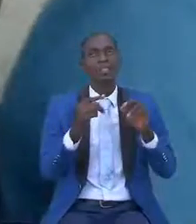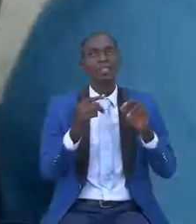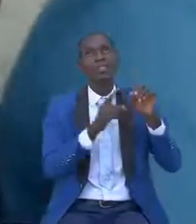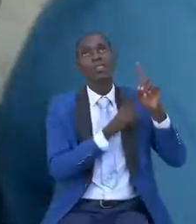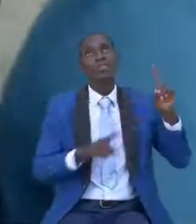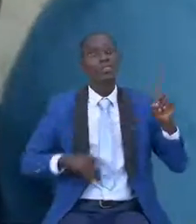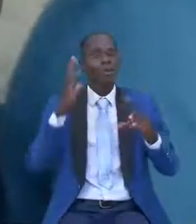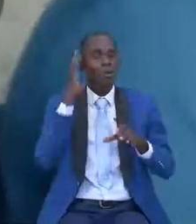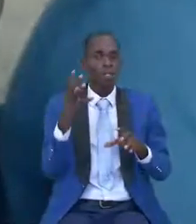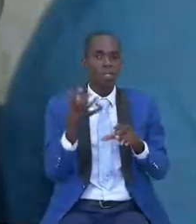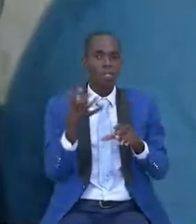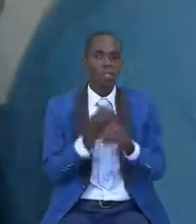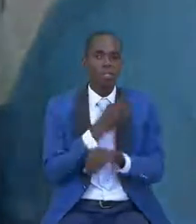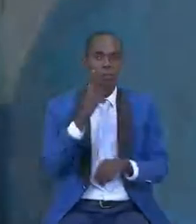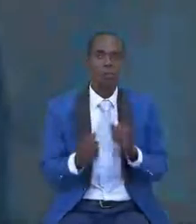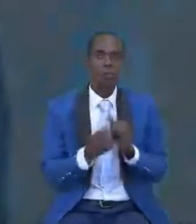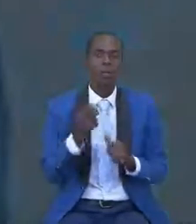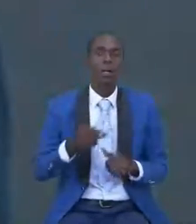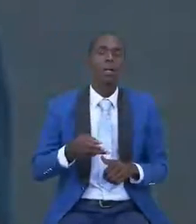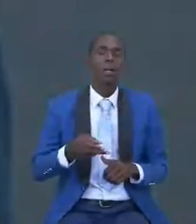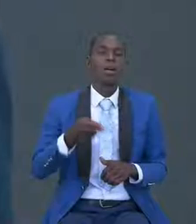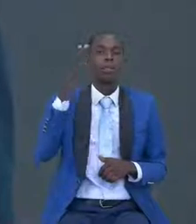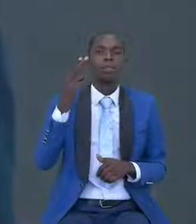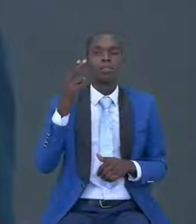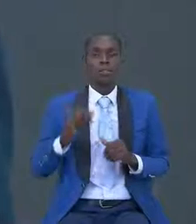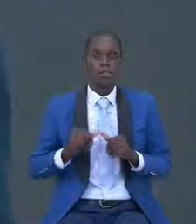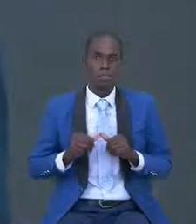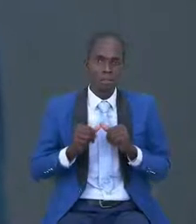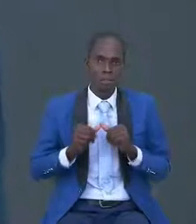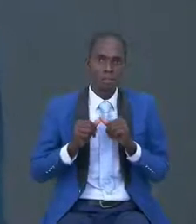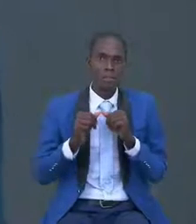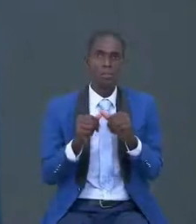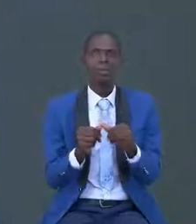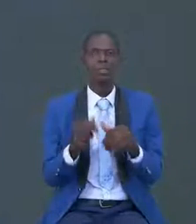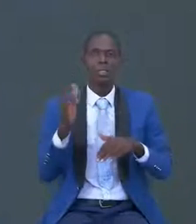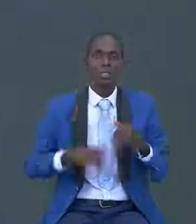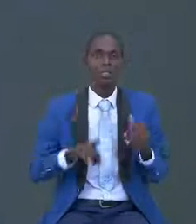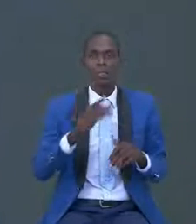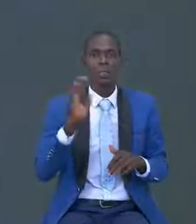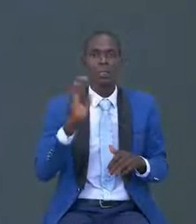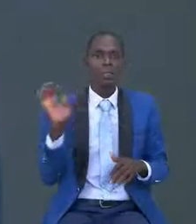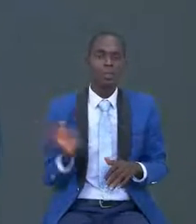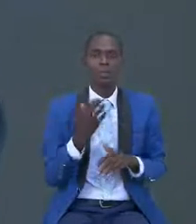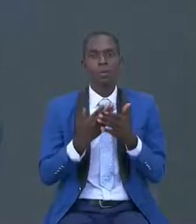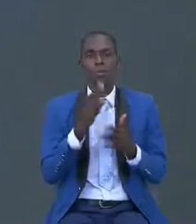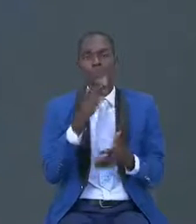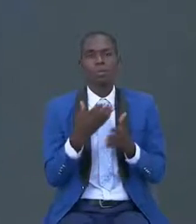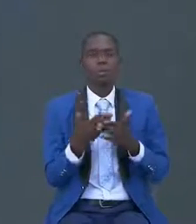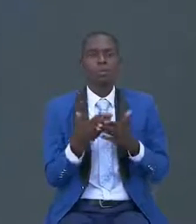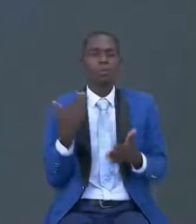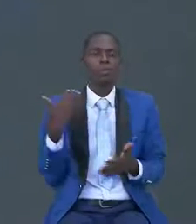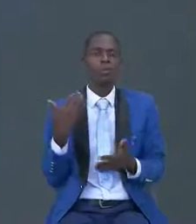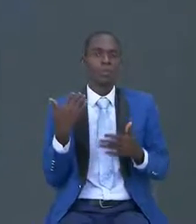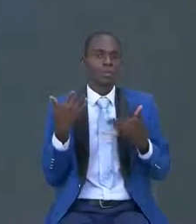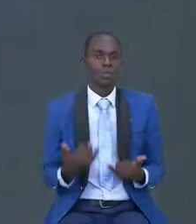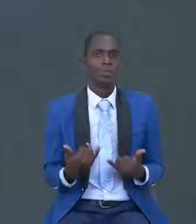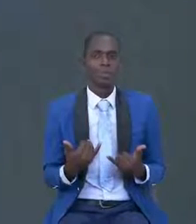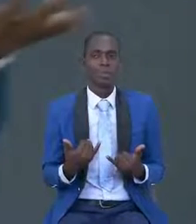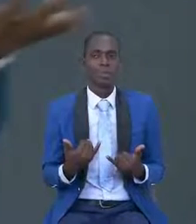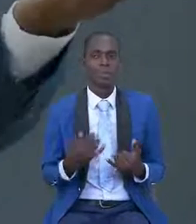Seigneur t'amènera plus haut, plus loin, que tu aies jamais connu. Aujourd'hui est